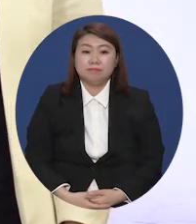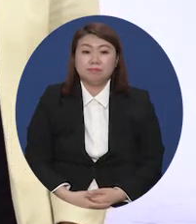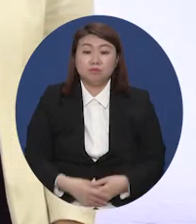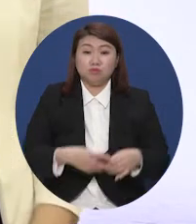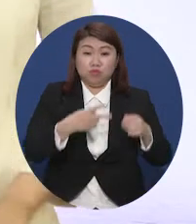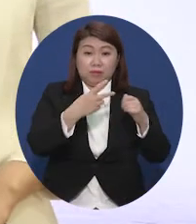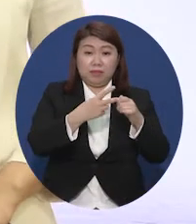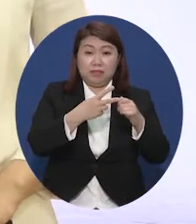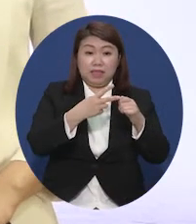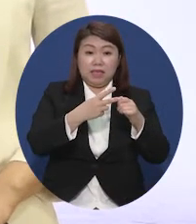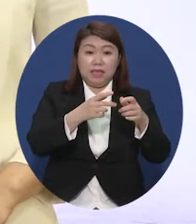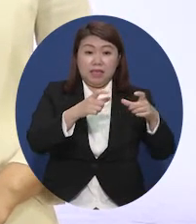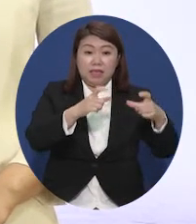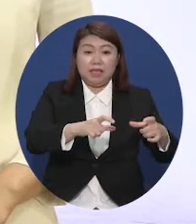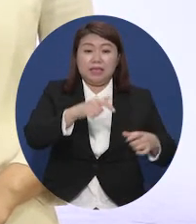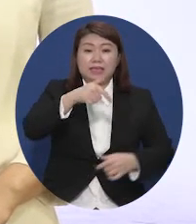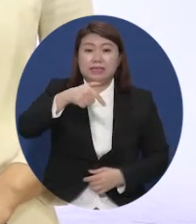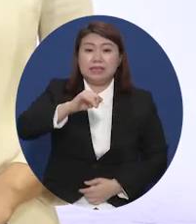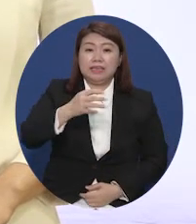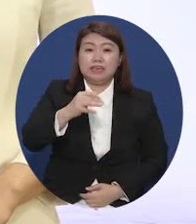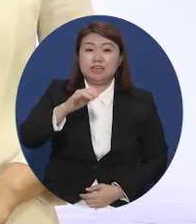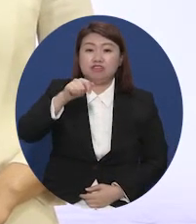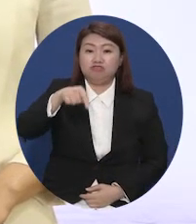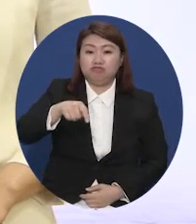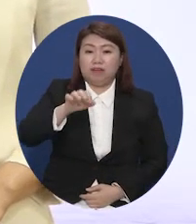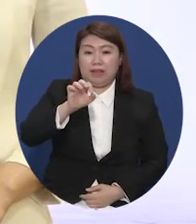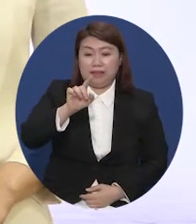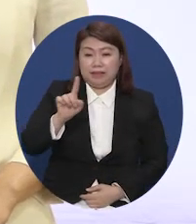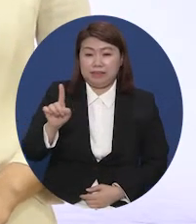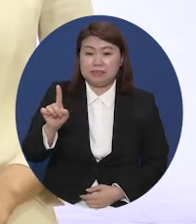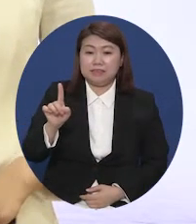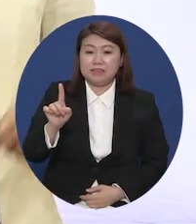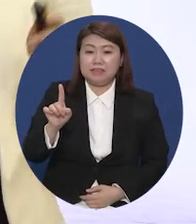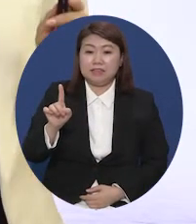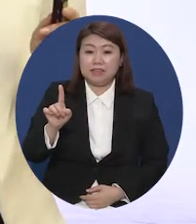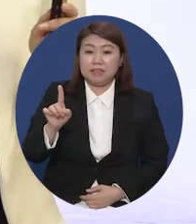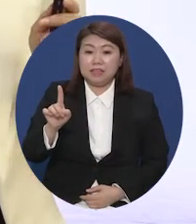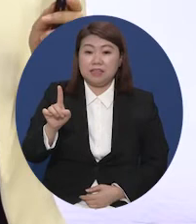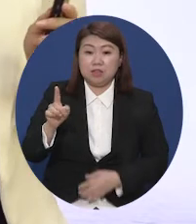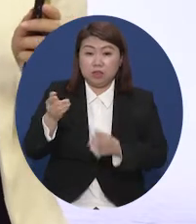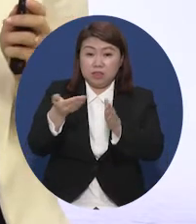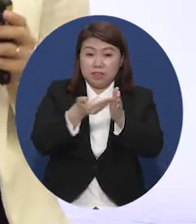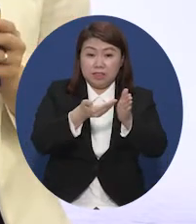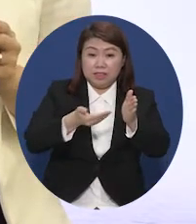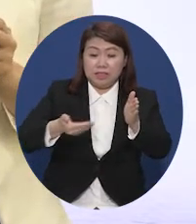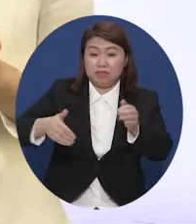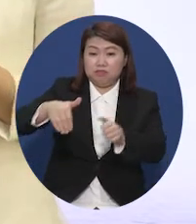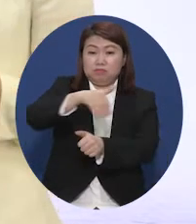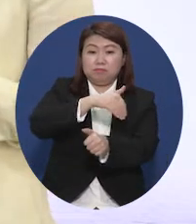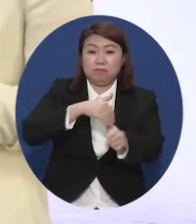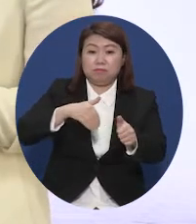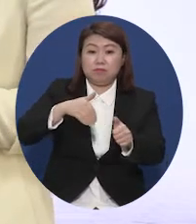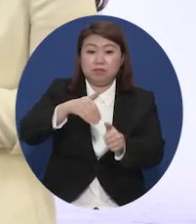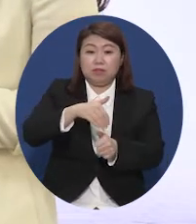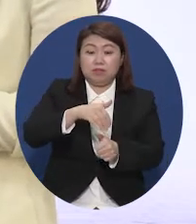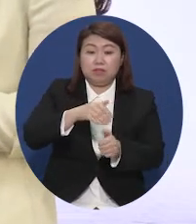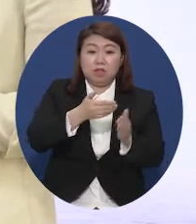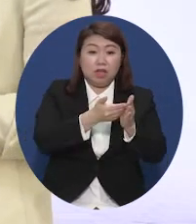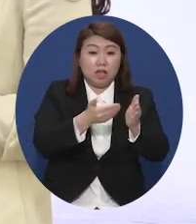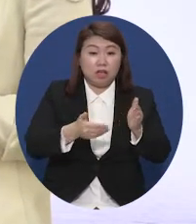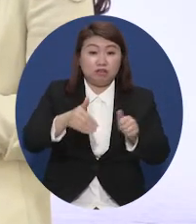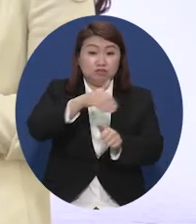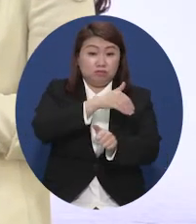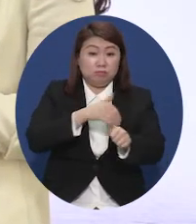두 번째 도시입니다 두 번째 도시는 끼리고아인데요 끼리고아는 모타과 강 유역에 위치하고 있어요 그래서